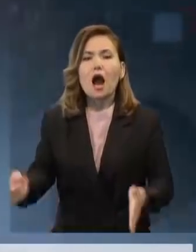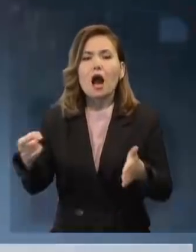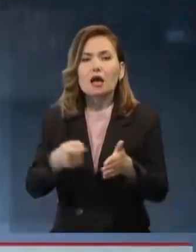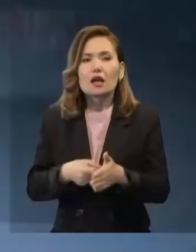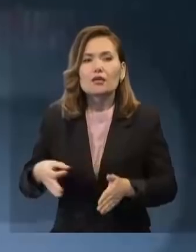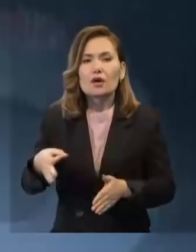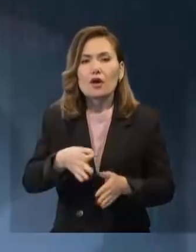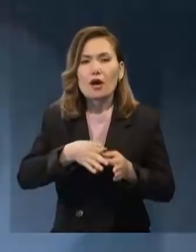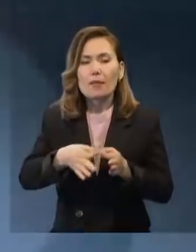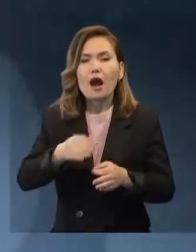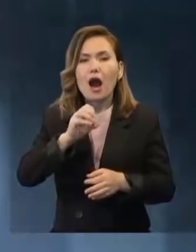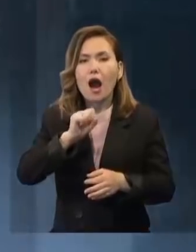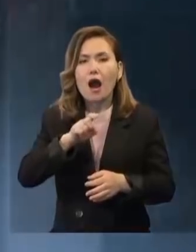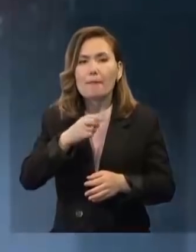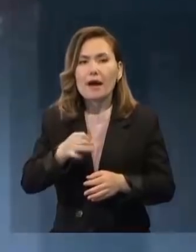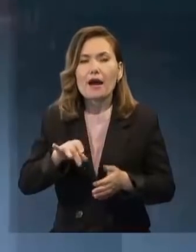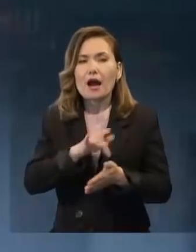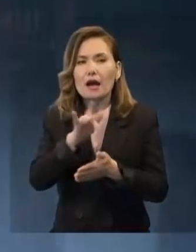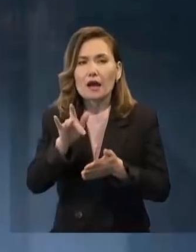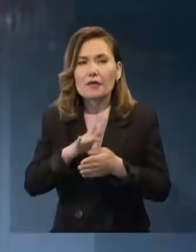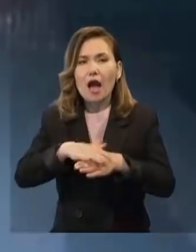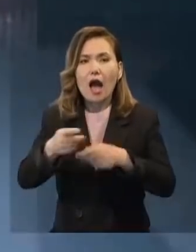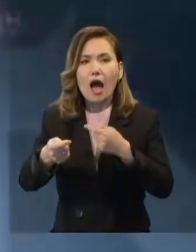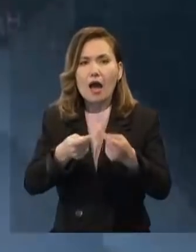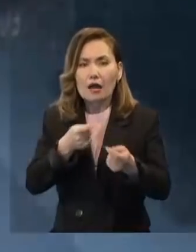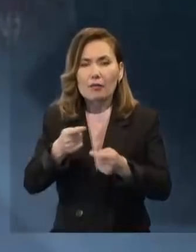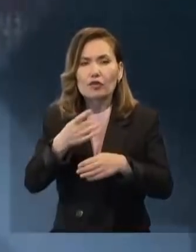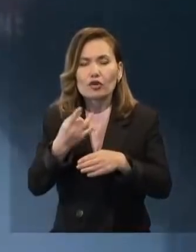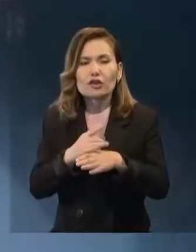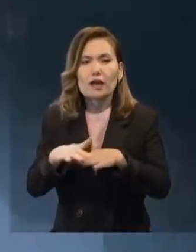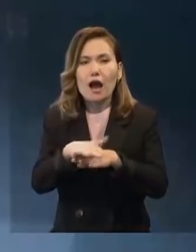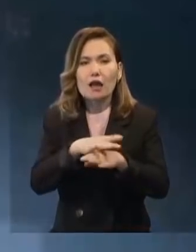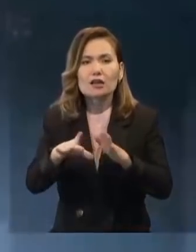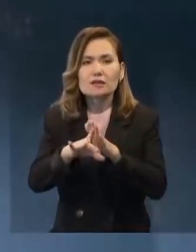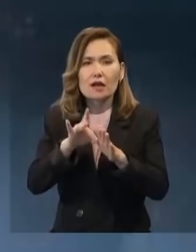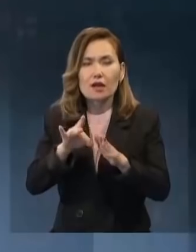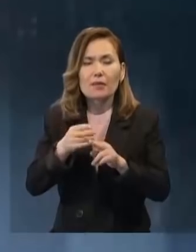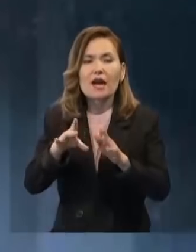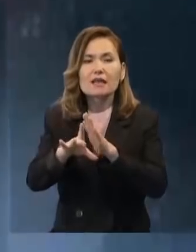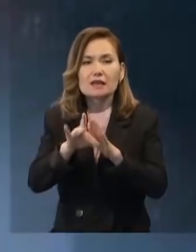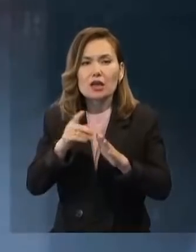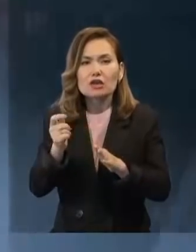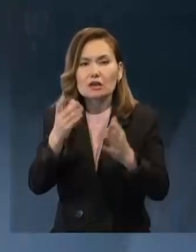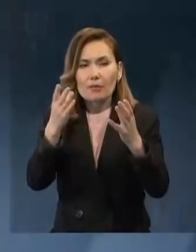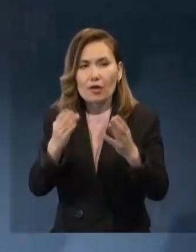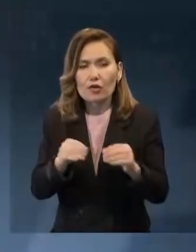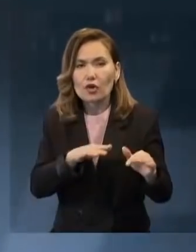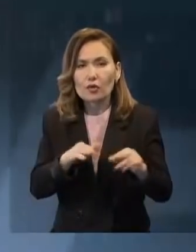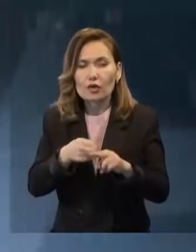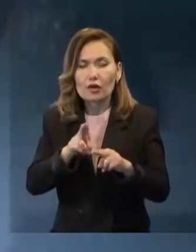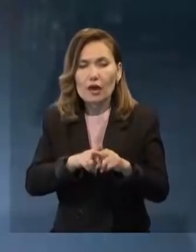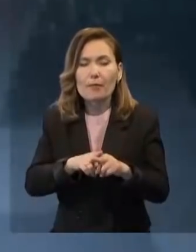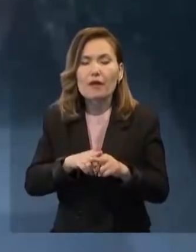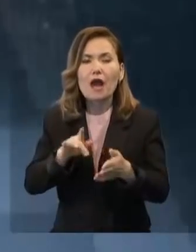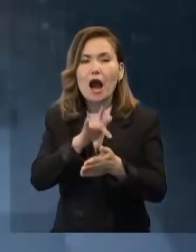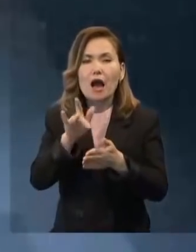Қарағанды облысына қарасты Абай қаласының әкімін тұңғыш рет халық сайлайды. Науқан алдағы жексенбіде өтеді. Қала әкімі болуға 4 кандидат